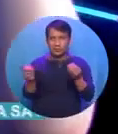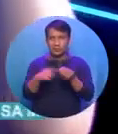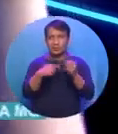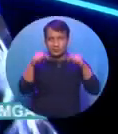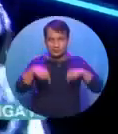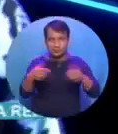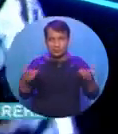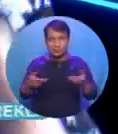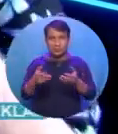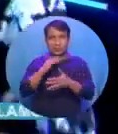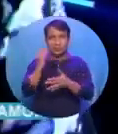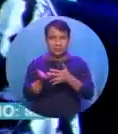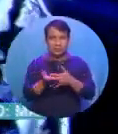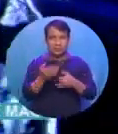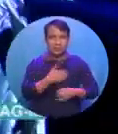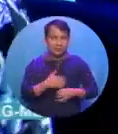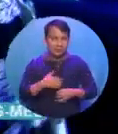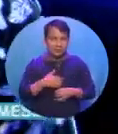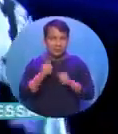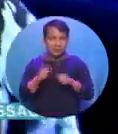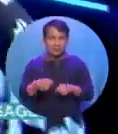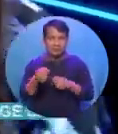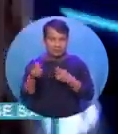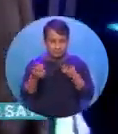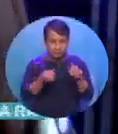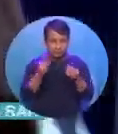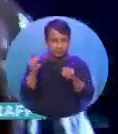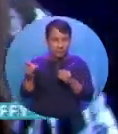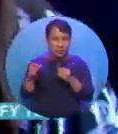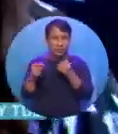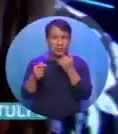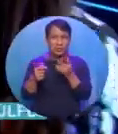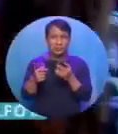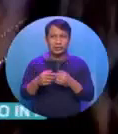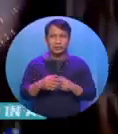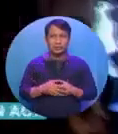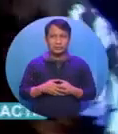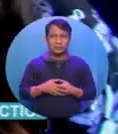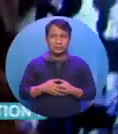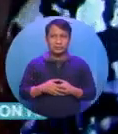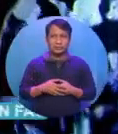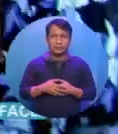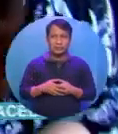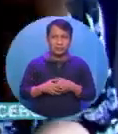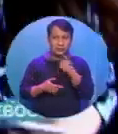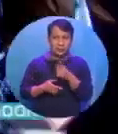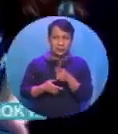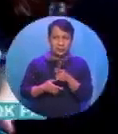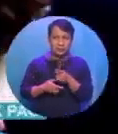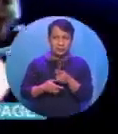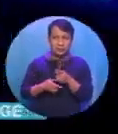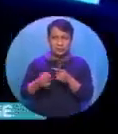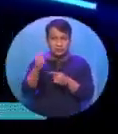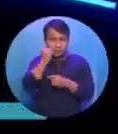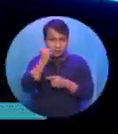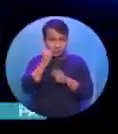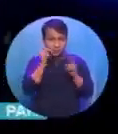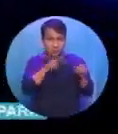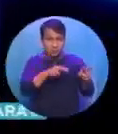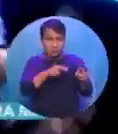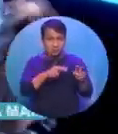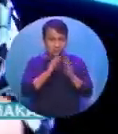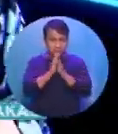dito raw kasuhan. Yun daw sana ang gawin ni Kuya. At syempre, eto, kung Idol, lagi tayo nakakita